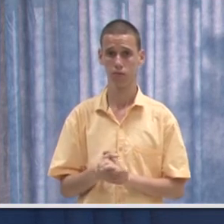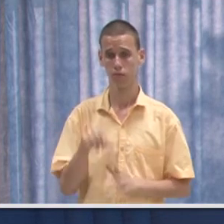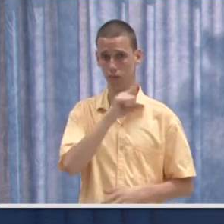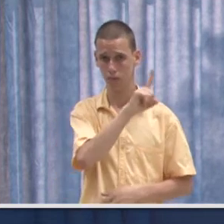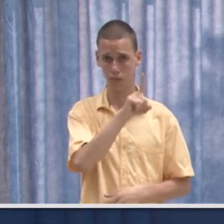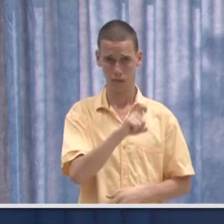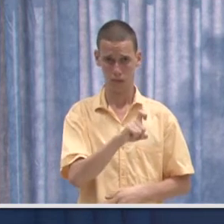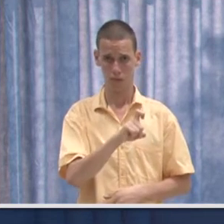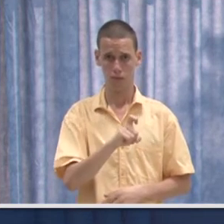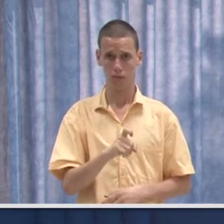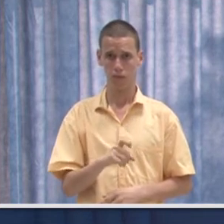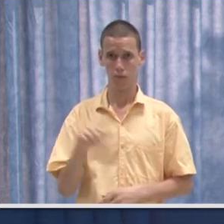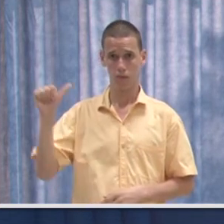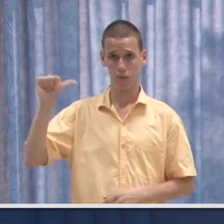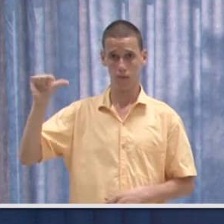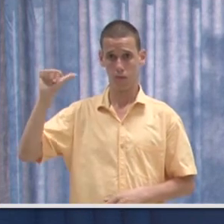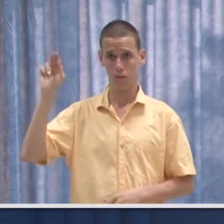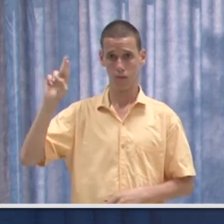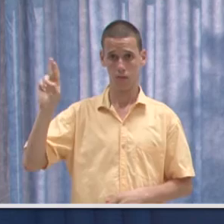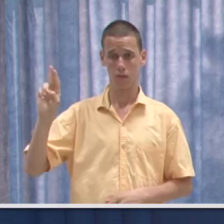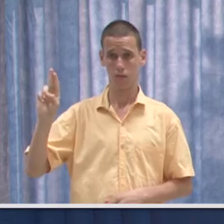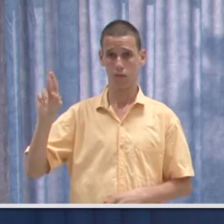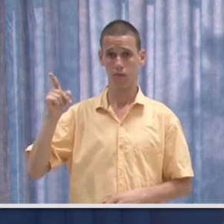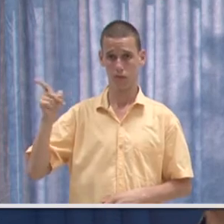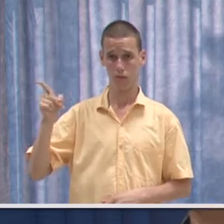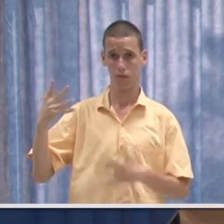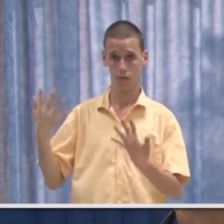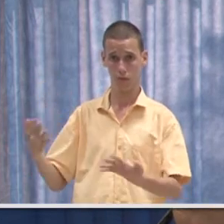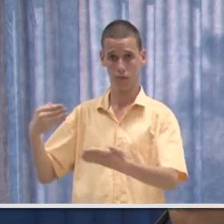envisager retourner dans son endroit. Ça, merci.